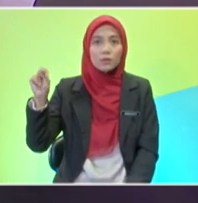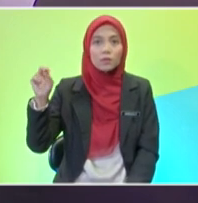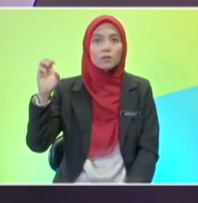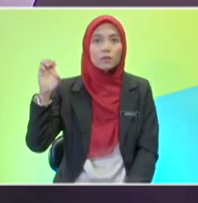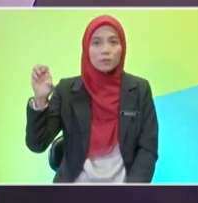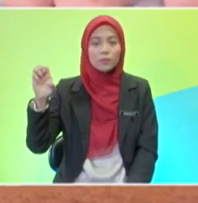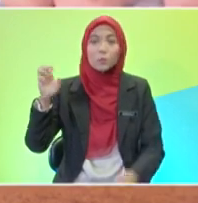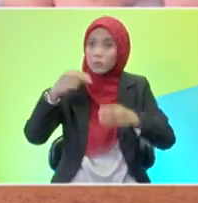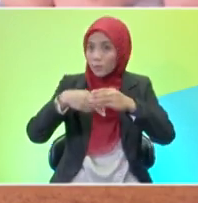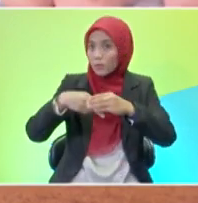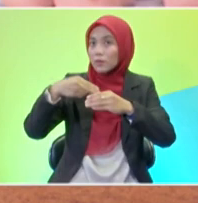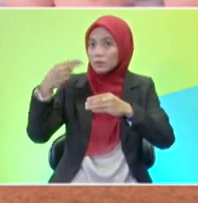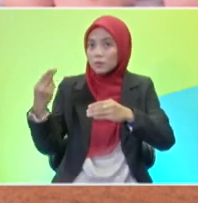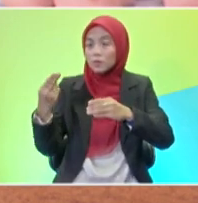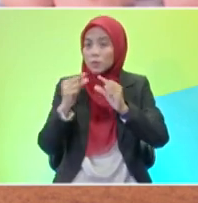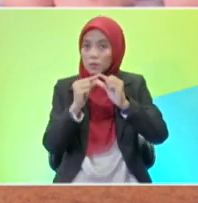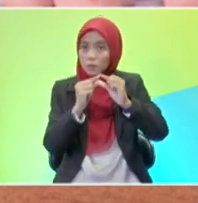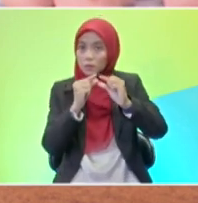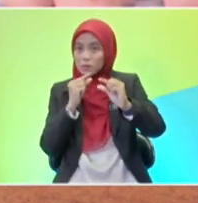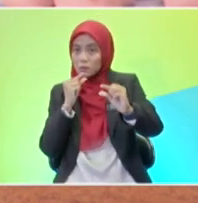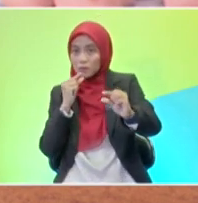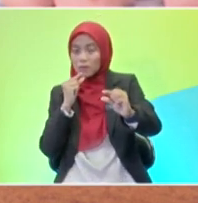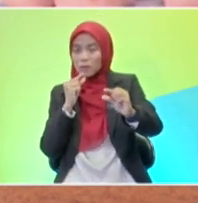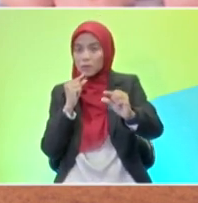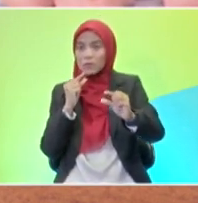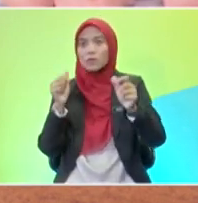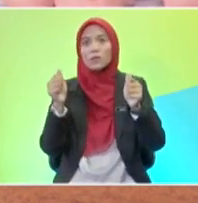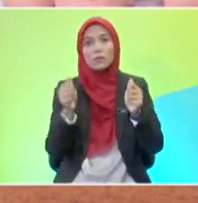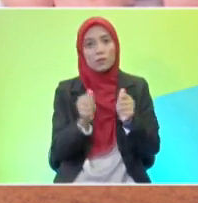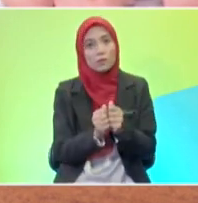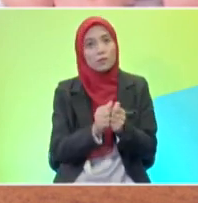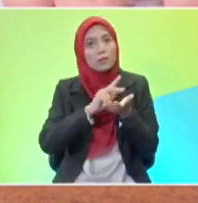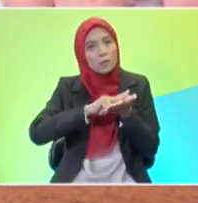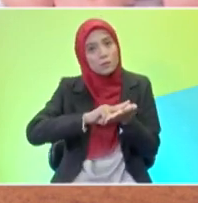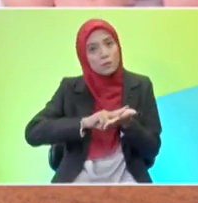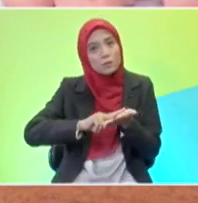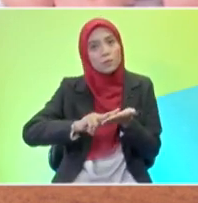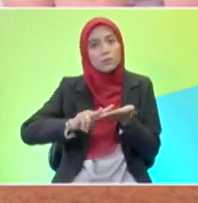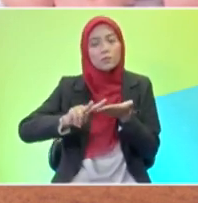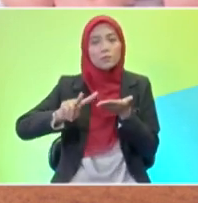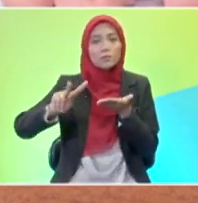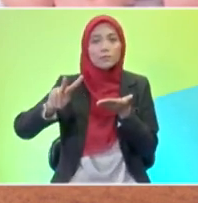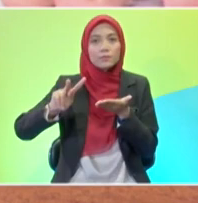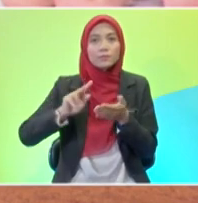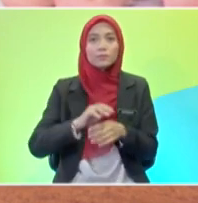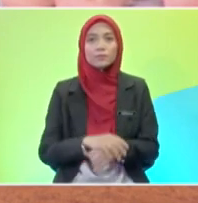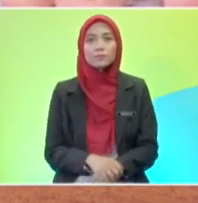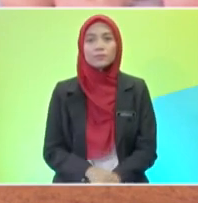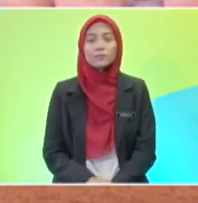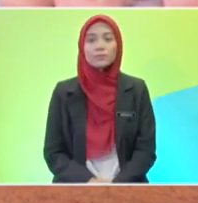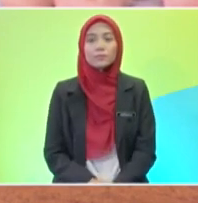tuh dengan quality yang lebih menarik lah dari segi kekemasannya Oke